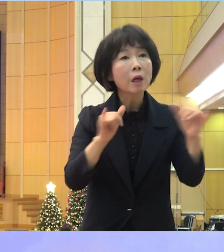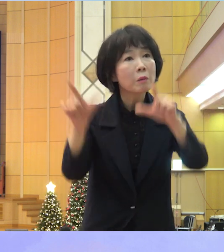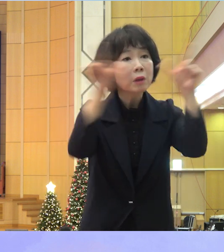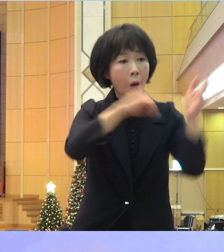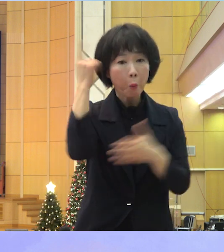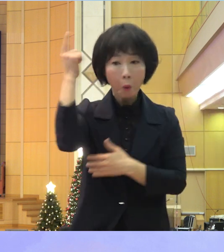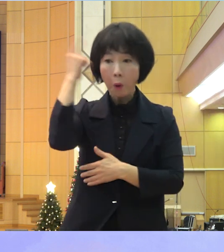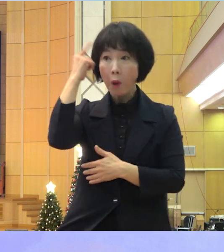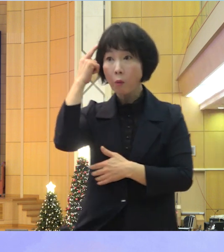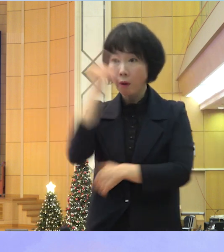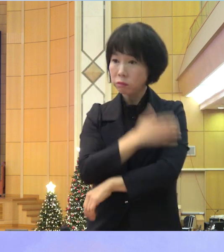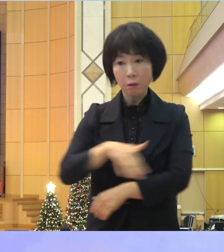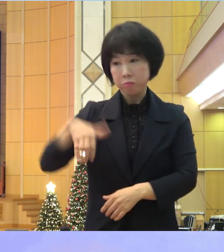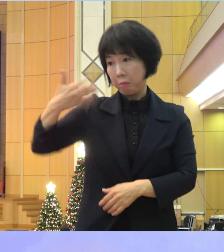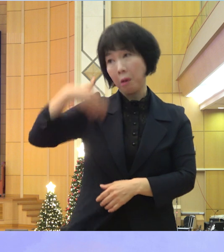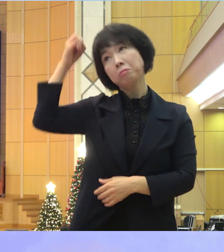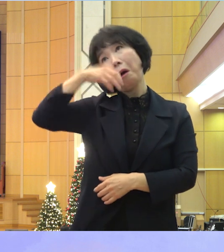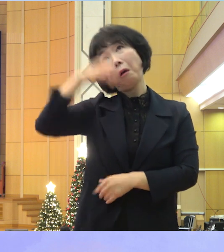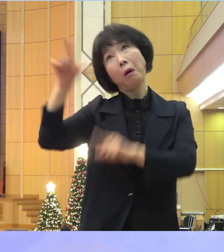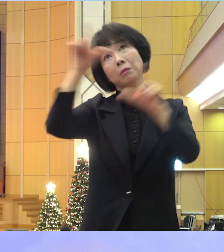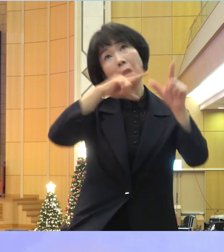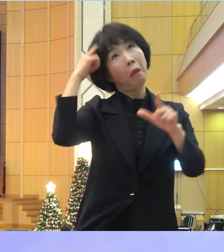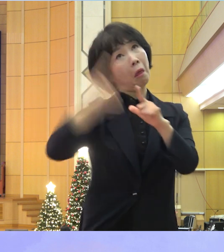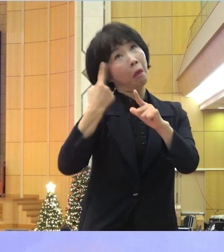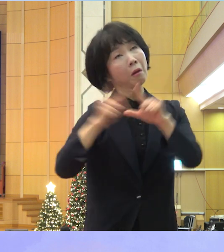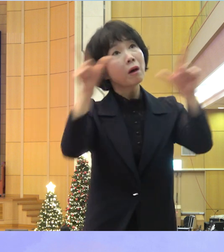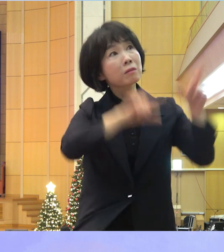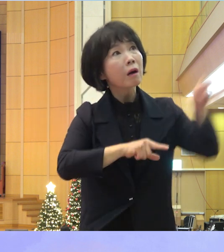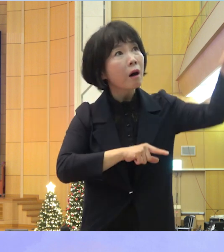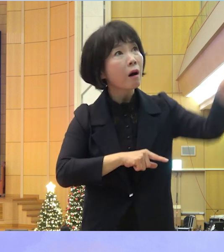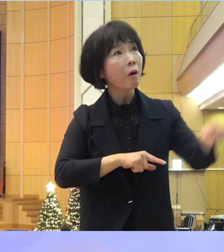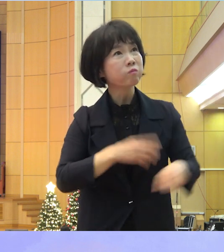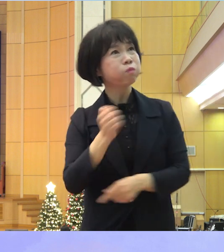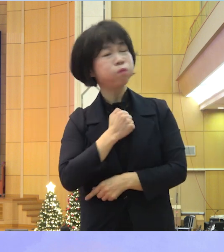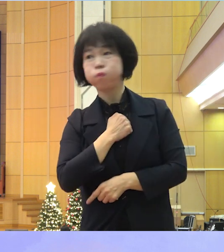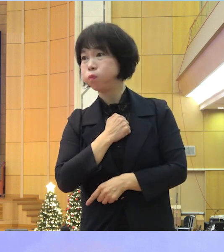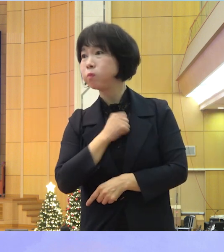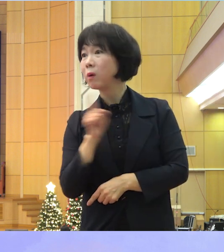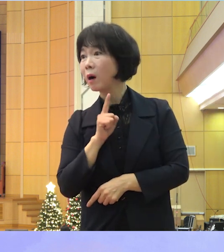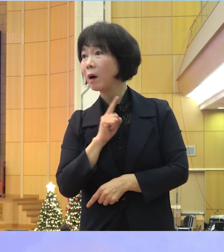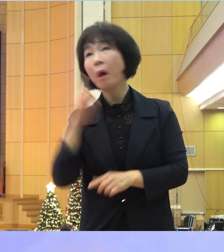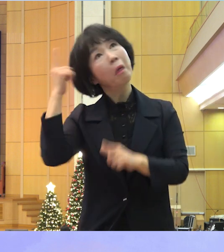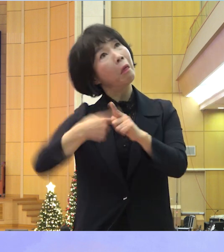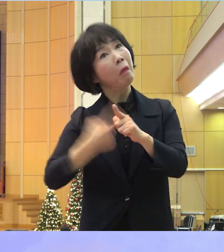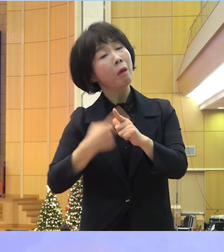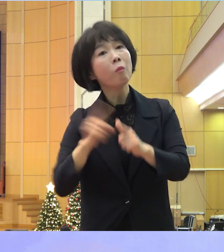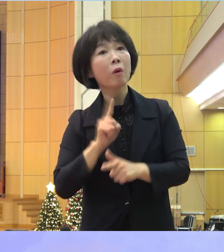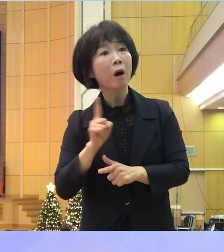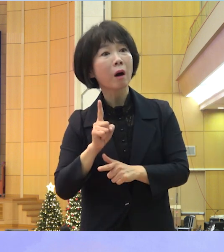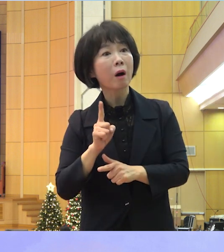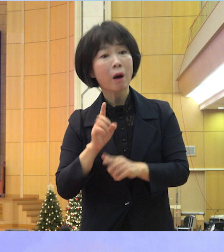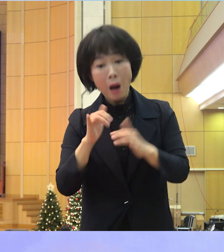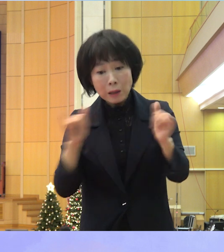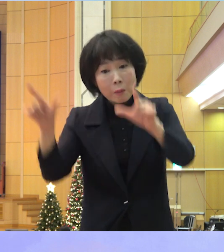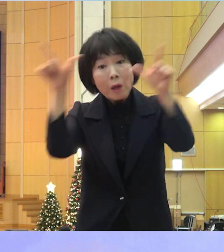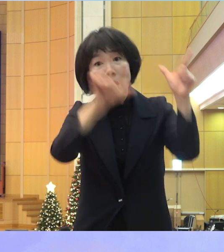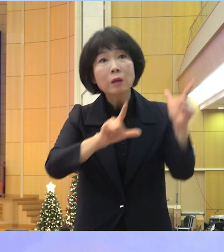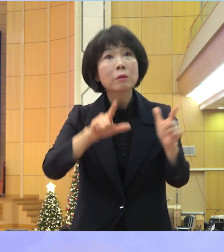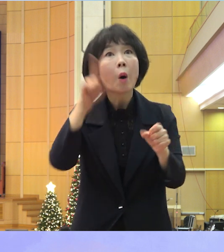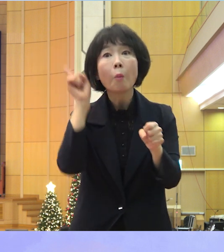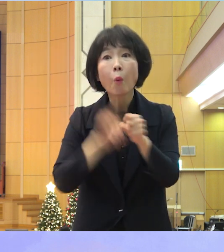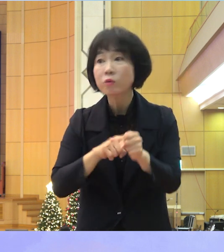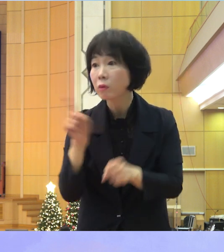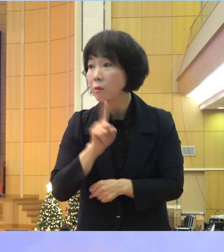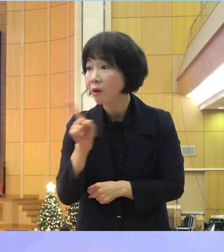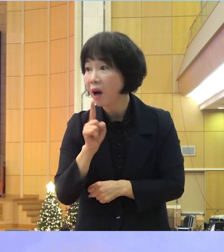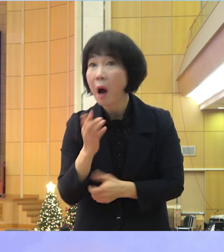해야 되는지, 이게 본분도 모르고 지금 살고 있잖아. 먹기 위해서 살아? 먹기 위해서 산다면 짐승이 더 편하게